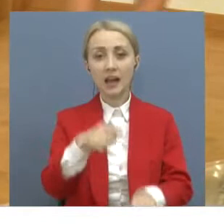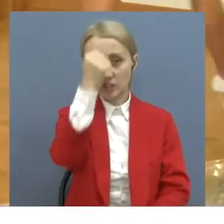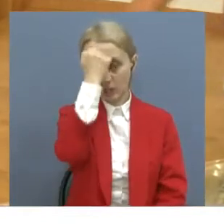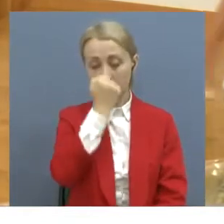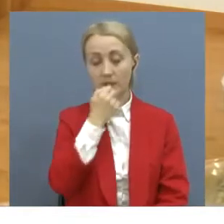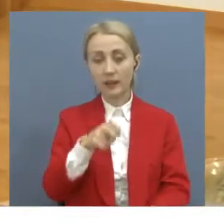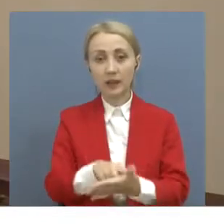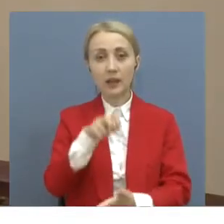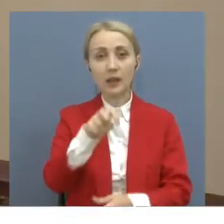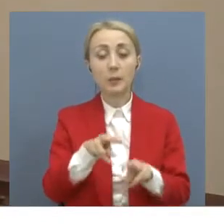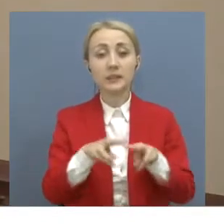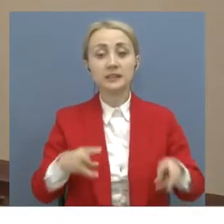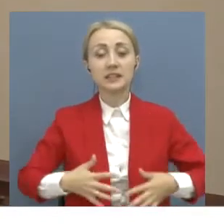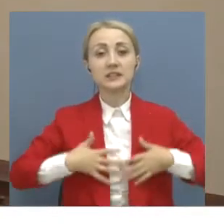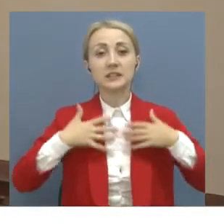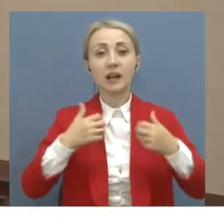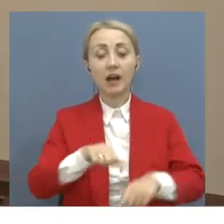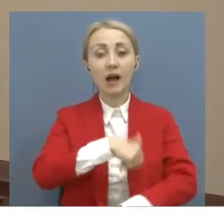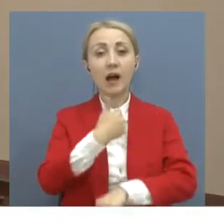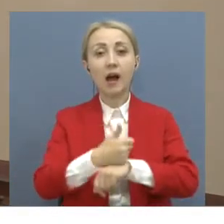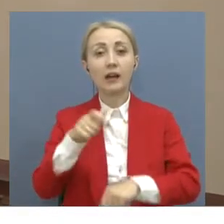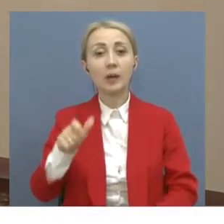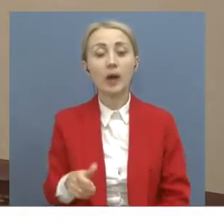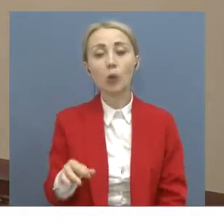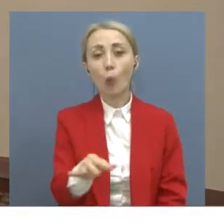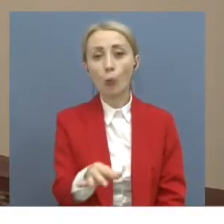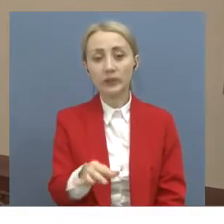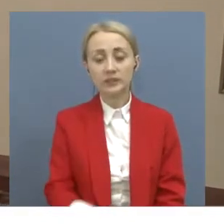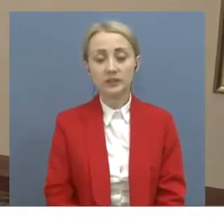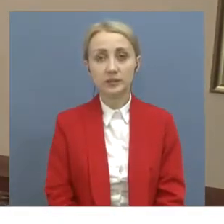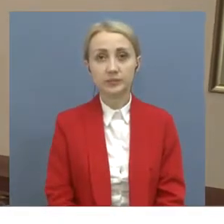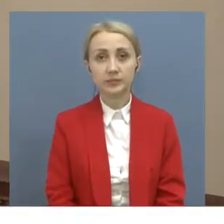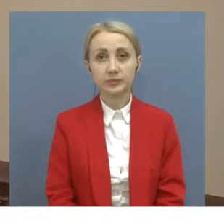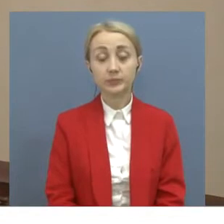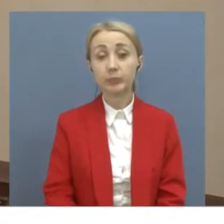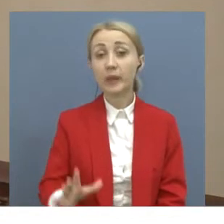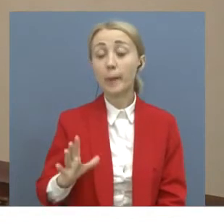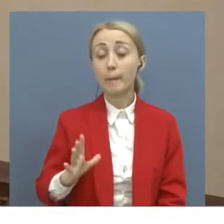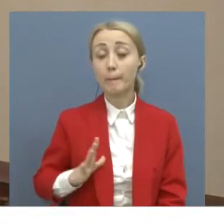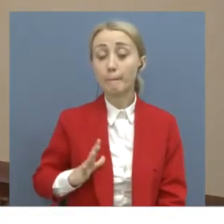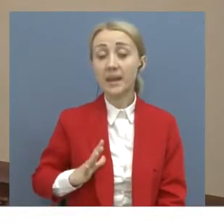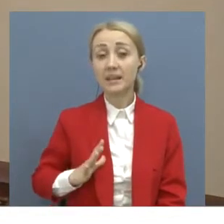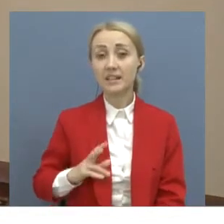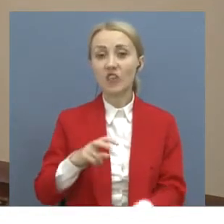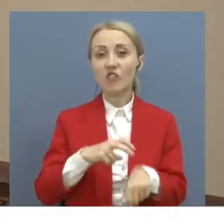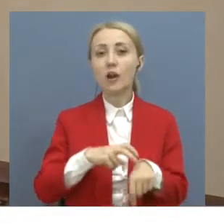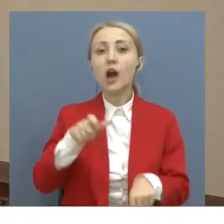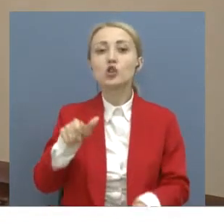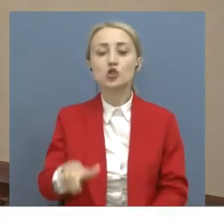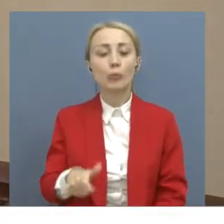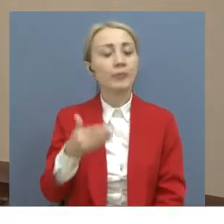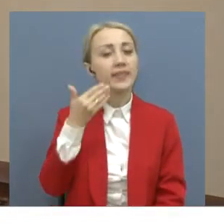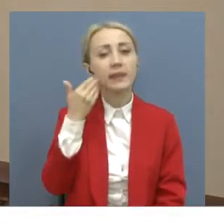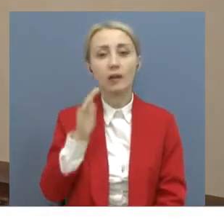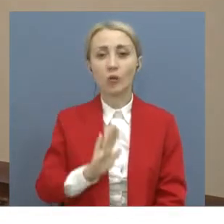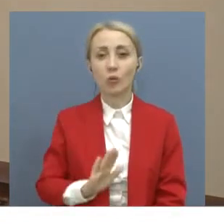осы бір жұмадасын 45 жыл болады. Еңбек істегеніме 75 жыл бітірген. Жастар көбі ауылдық жерден,